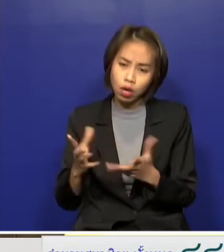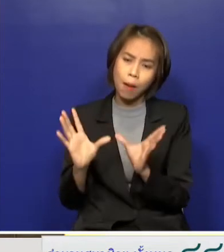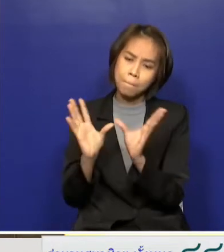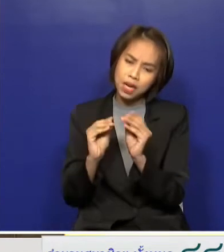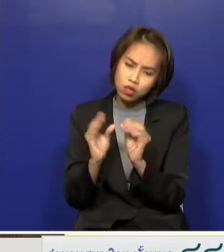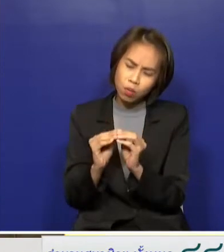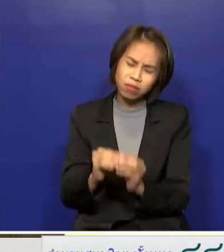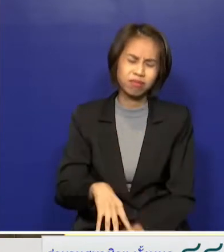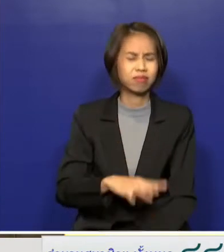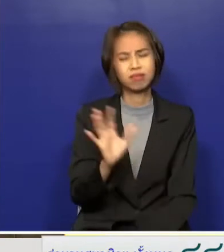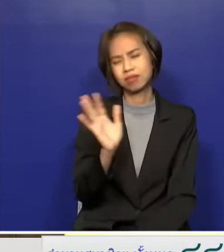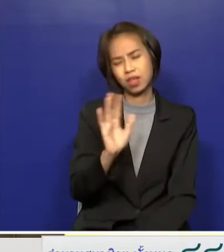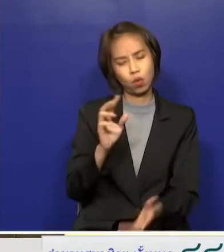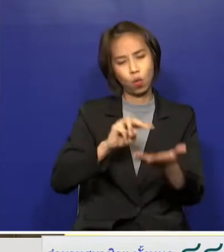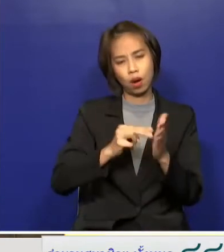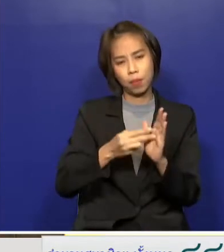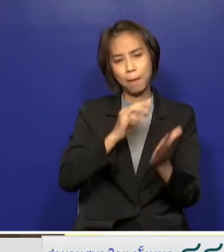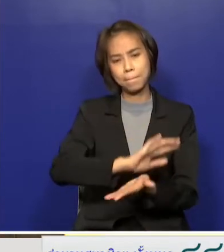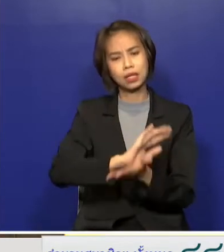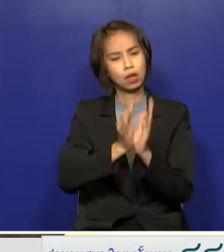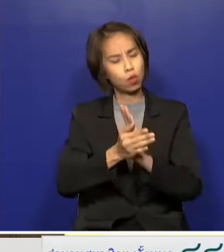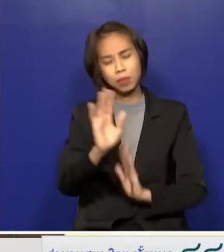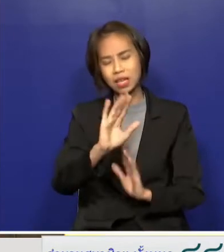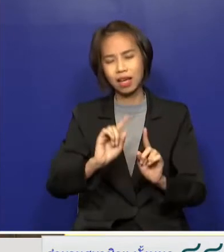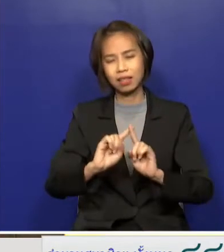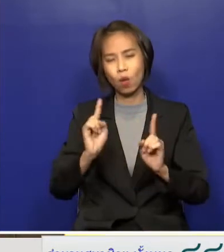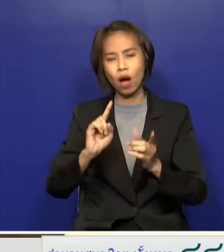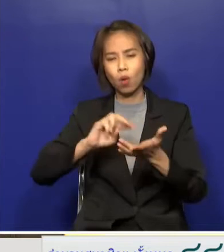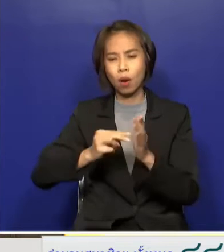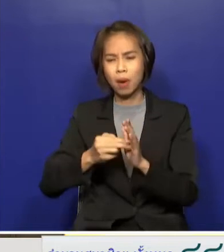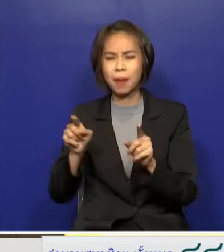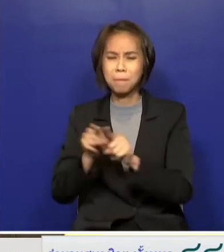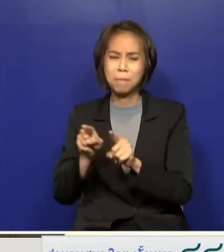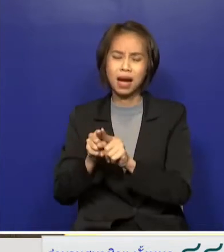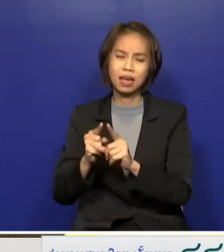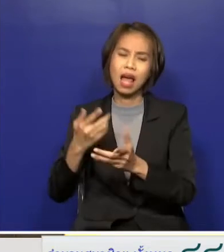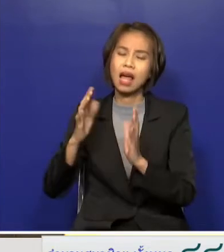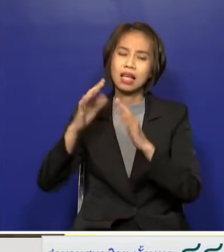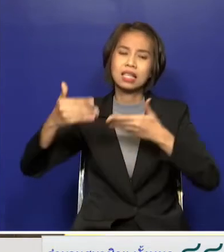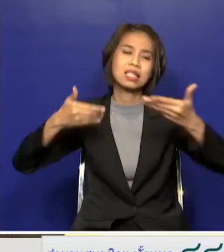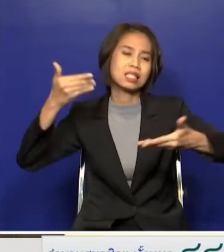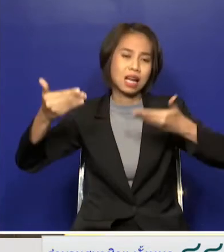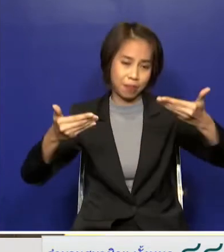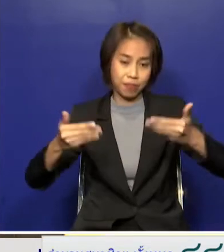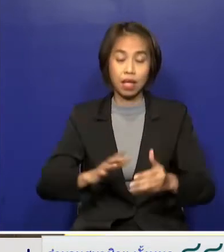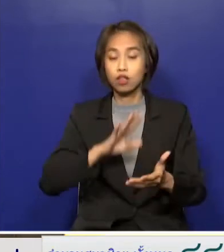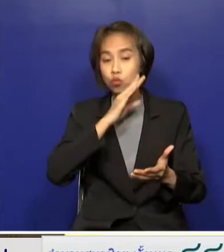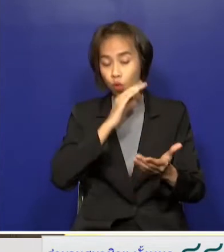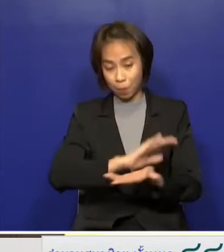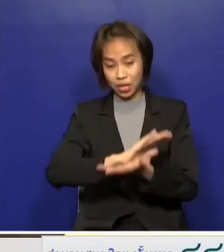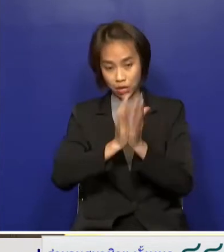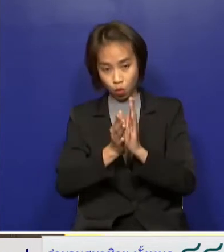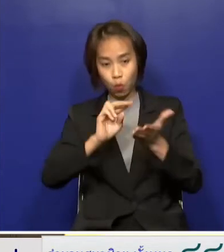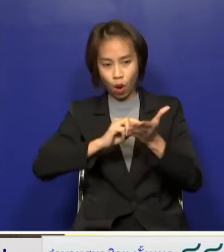นาครับมันไม่ใช่ปฏิรูปปฏิรูปมันต้องปรับโครงปรับอะไรต่ออะไรใหม่นะครับแล้วสิ่ง